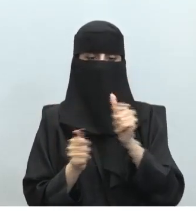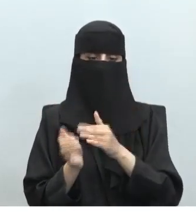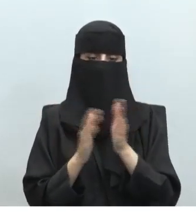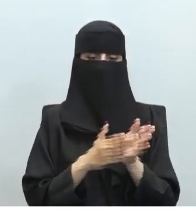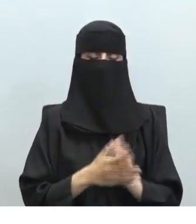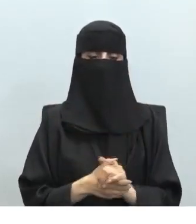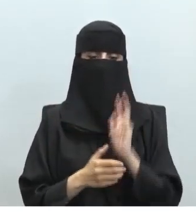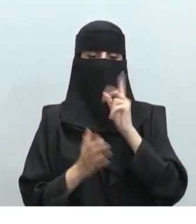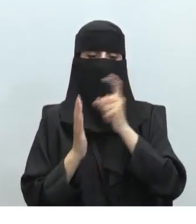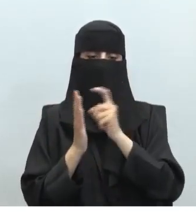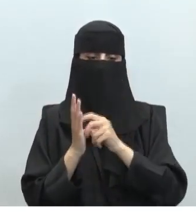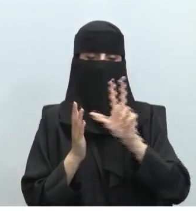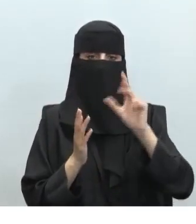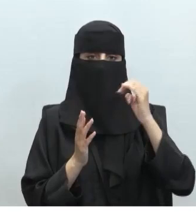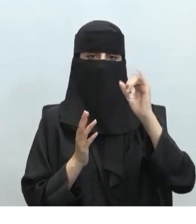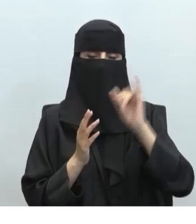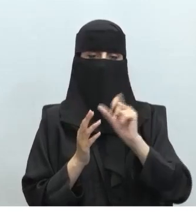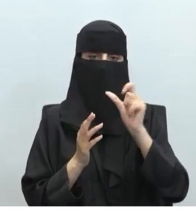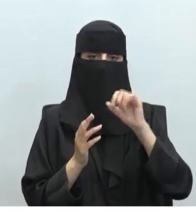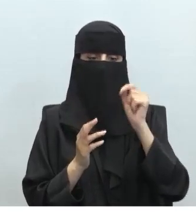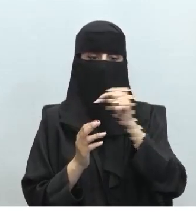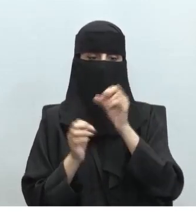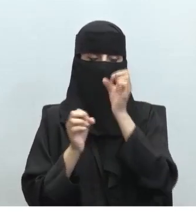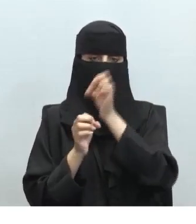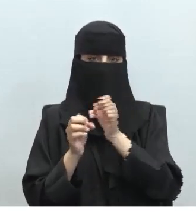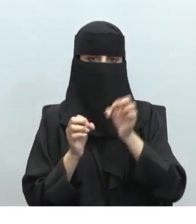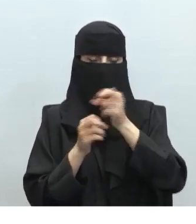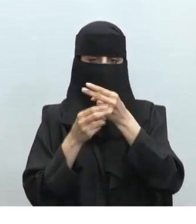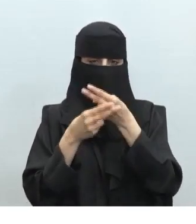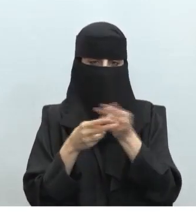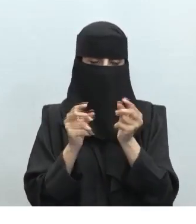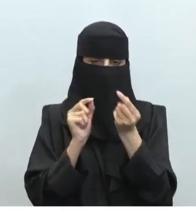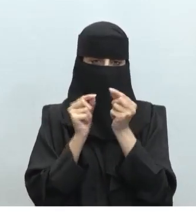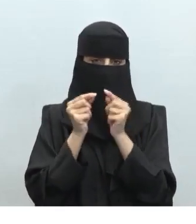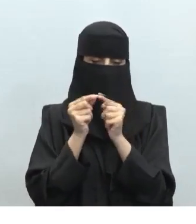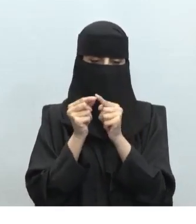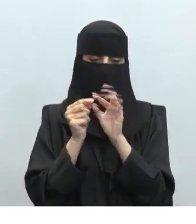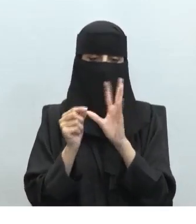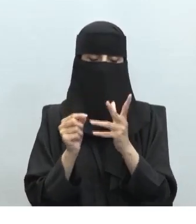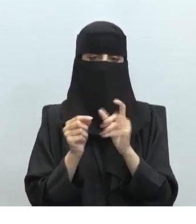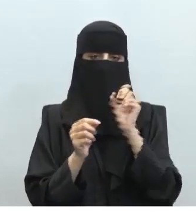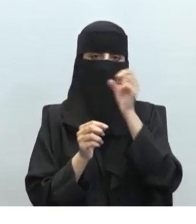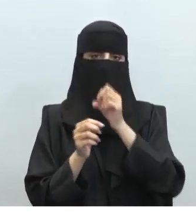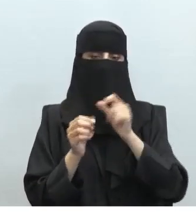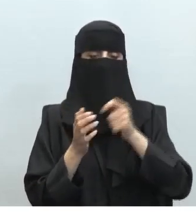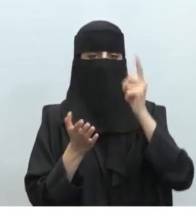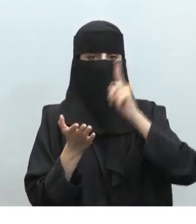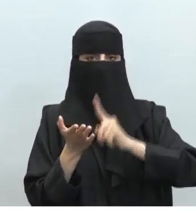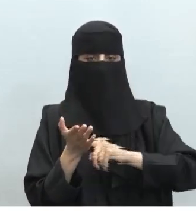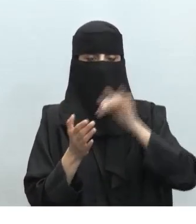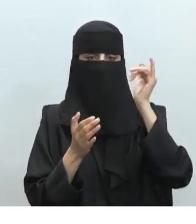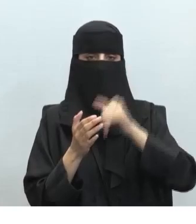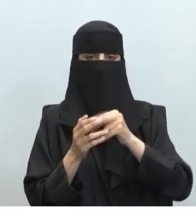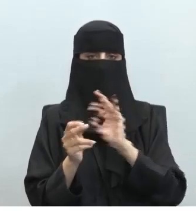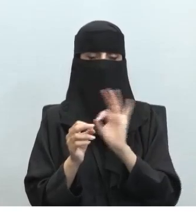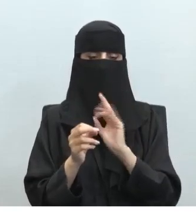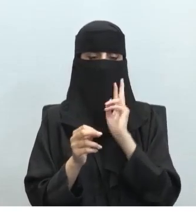بروتين انتقلنا بعد ذلك نتعرف على التنظيم الجيني سواء في الخلايا البدائيه النواه او الخلايا حقيقيه النواه